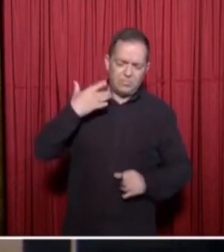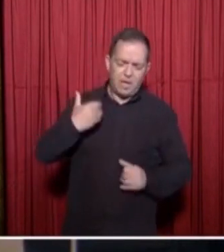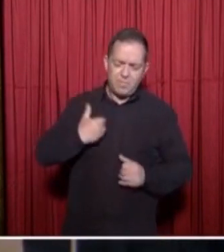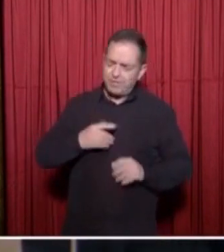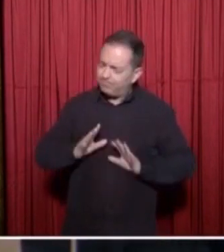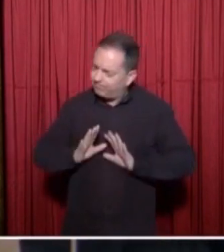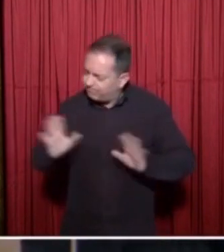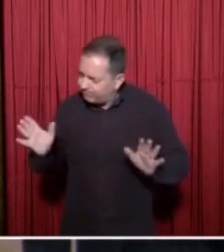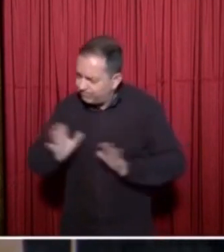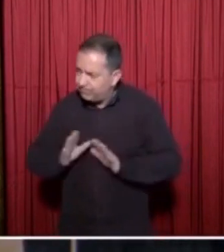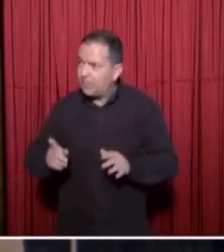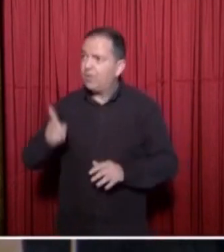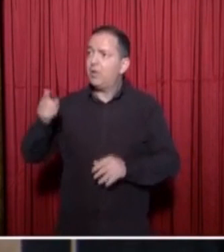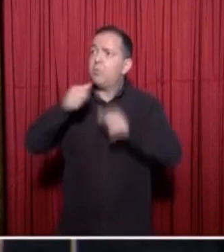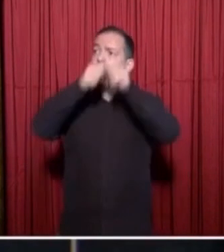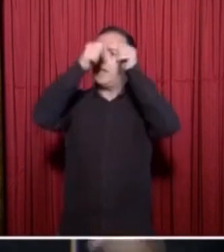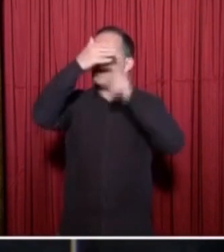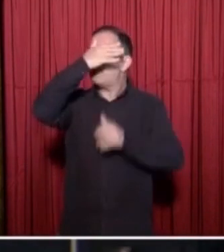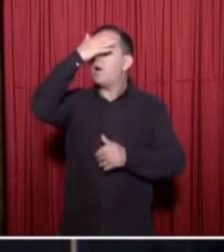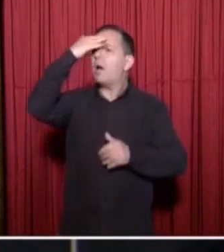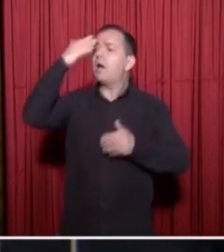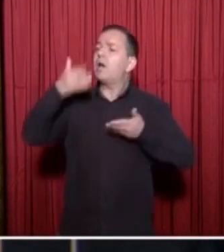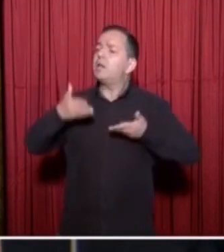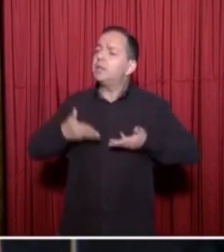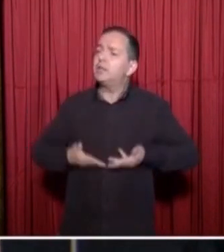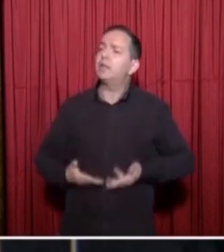απορρίψεις, ότε χθείς εκ